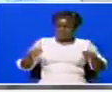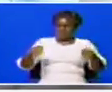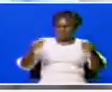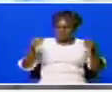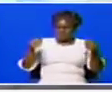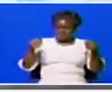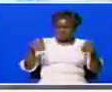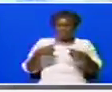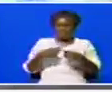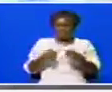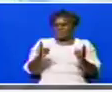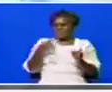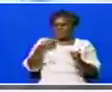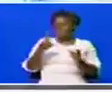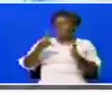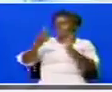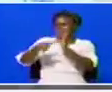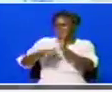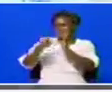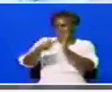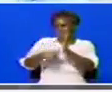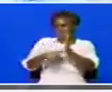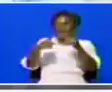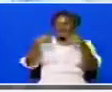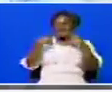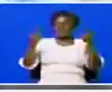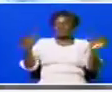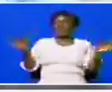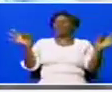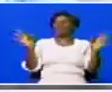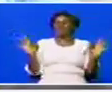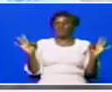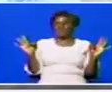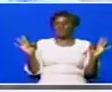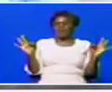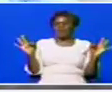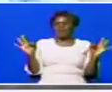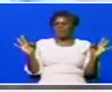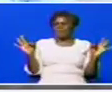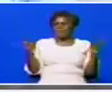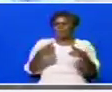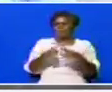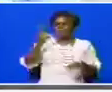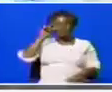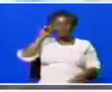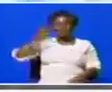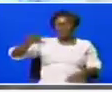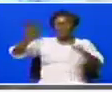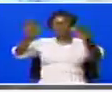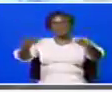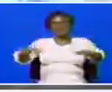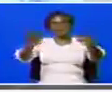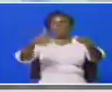kitako, lakini wanasema kwamba baadaye ndio angalau matokeo rasmi yatatolewa. Lakini kaunti ya Mombasa kuna